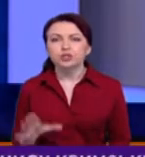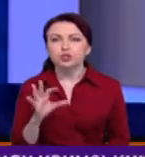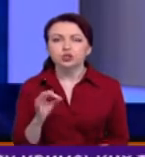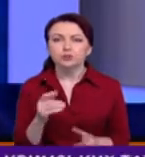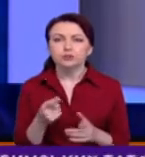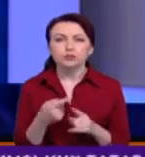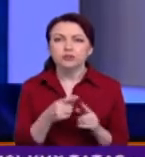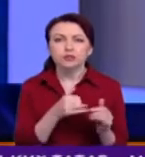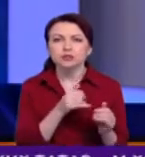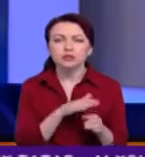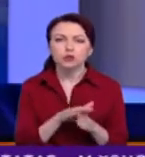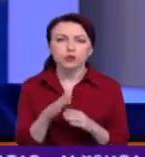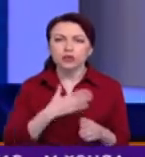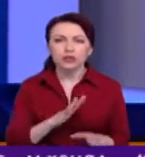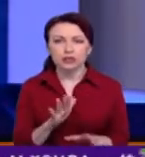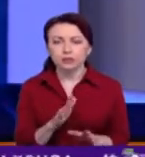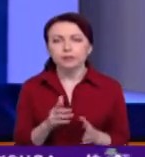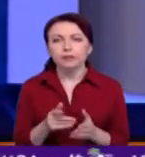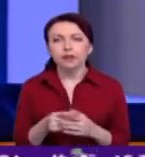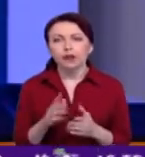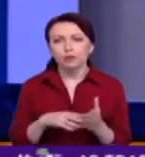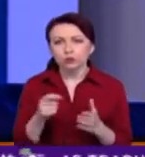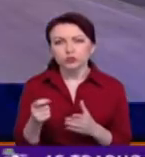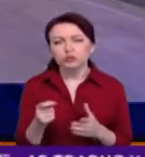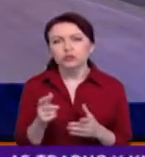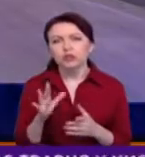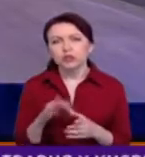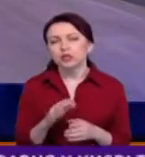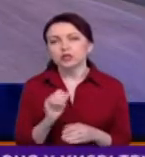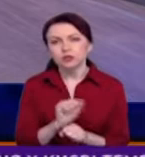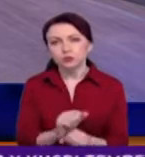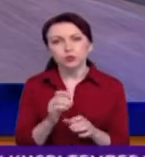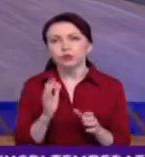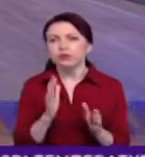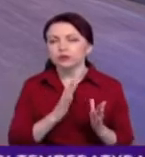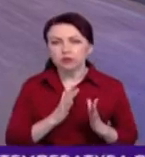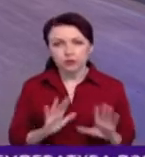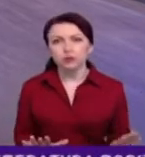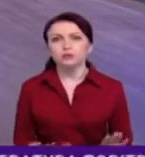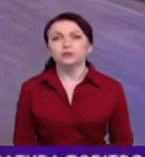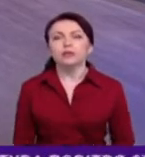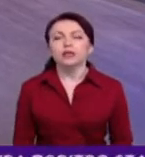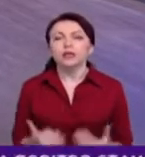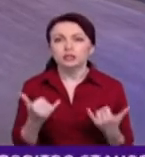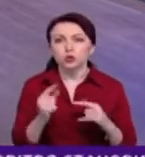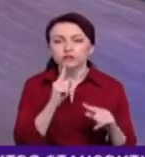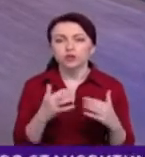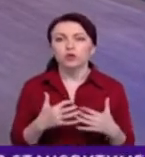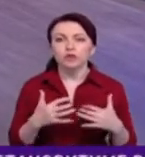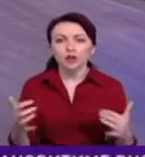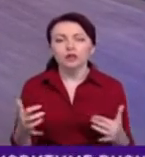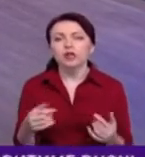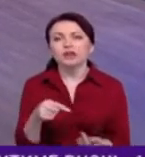забезпечення позову. Не заблокував цей процес. Сьогодні Верховна Рада